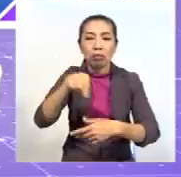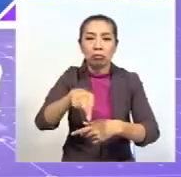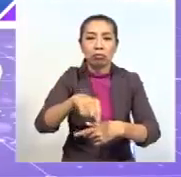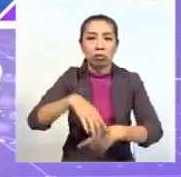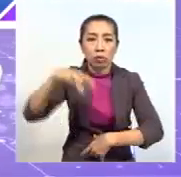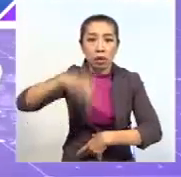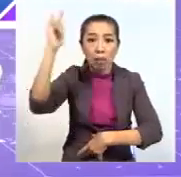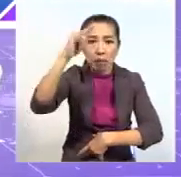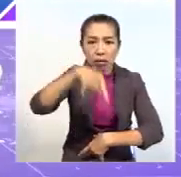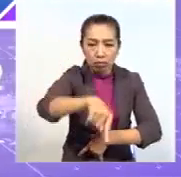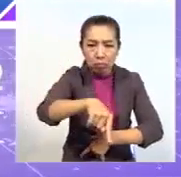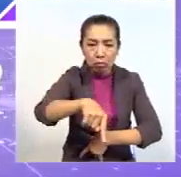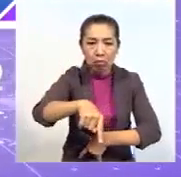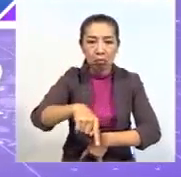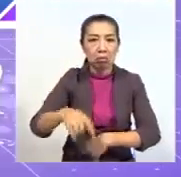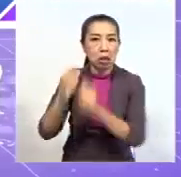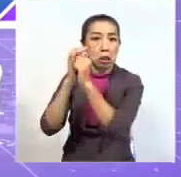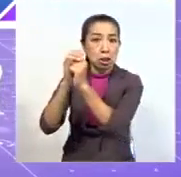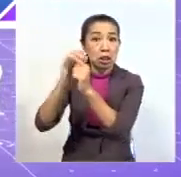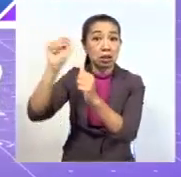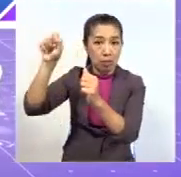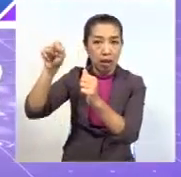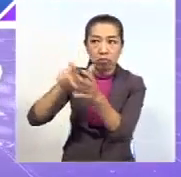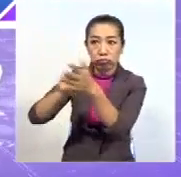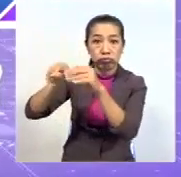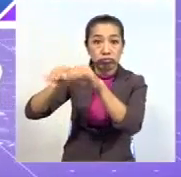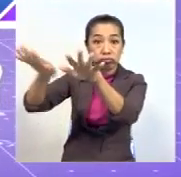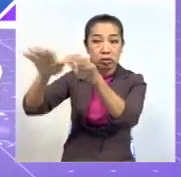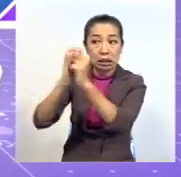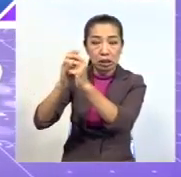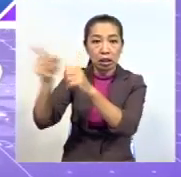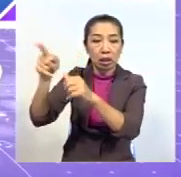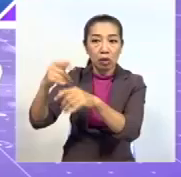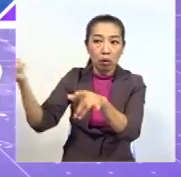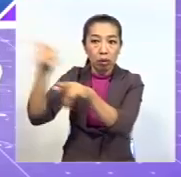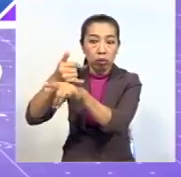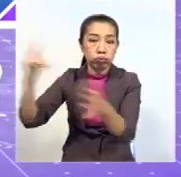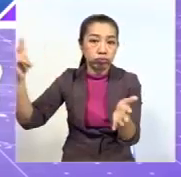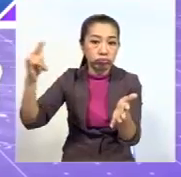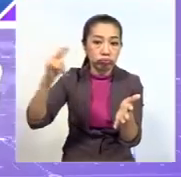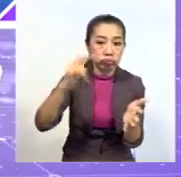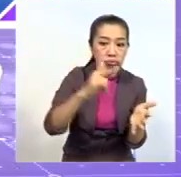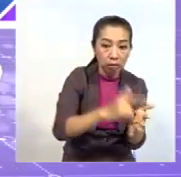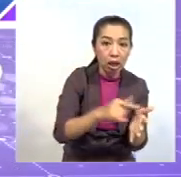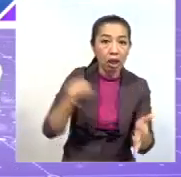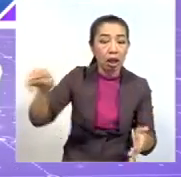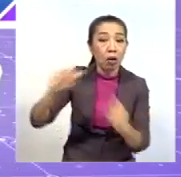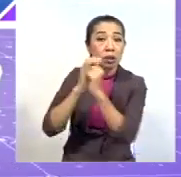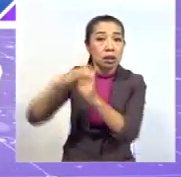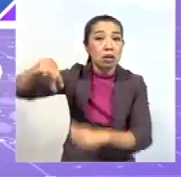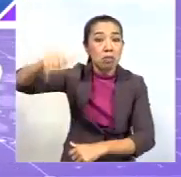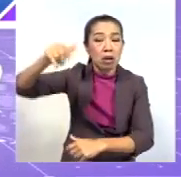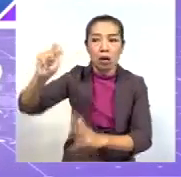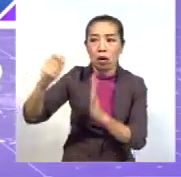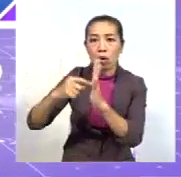พื้นที่ที่เป็นความเสี่ยงเนี่ยคือประเทศจีนแล้วก็เริ่มต้นเนี่ยอยู่ที่ขอบเขตของตัวเมืองอู่ฮั่นนะครับเพราะ